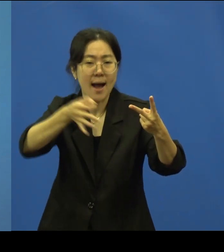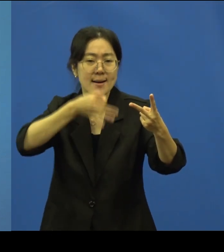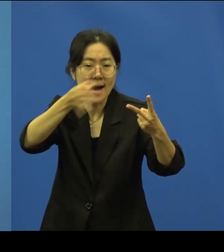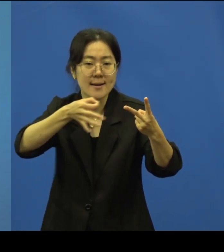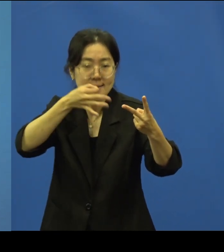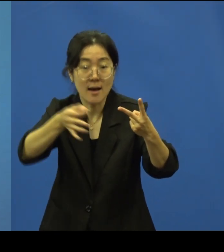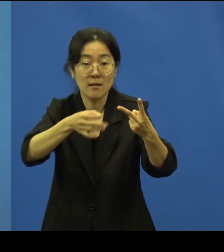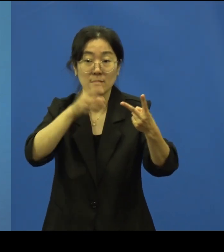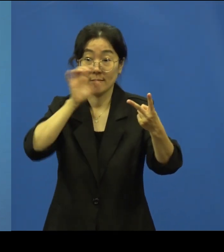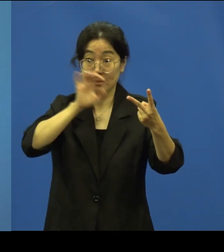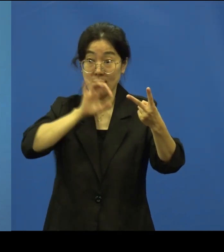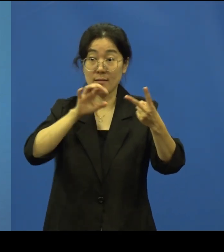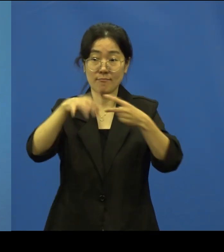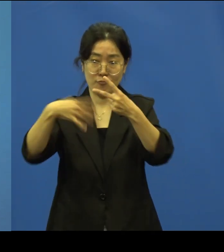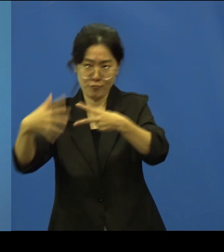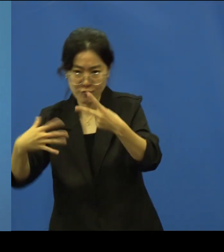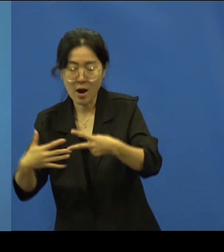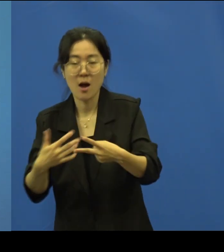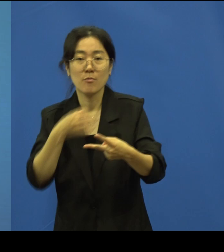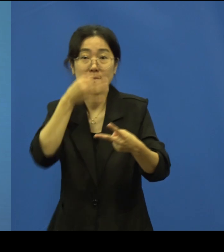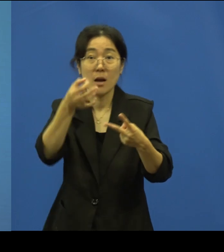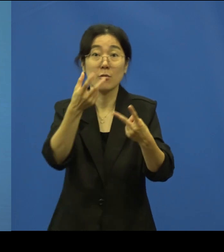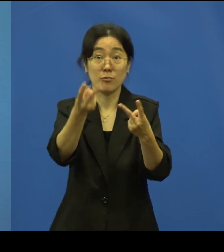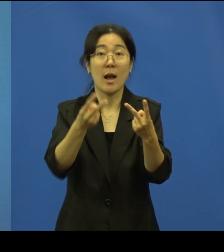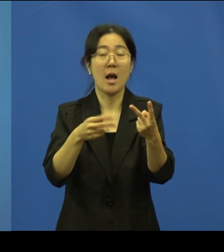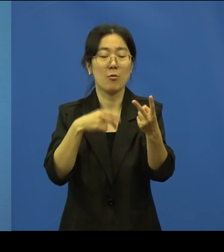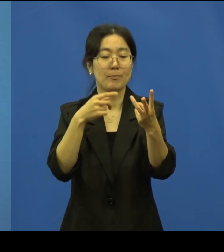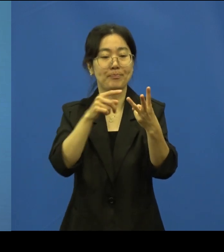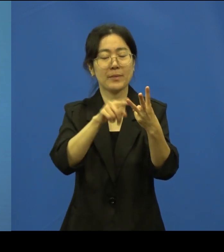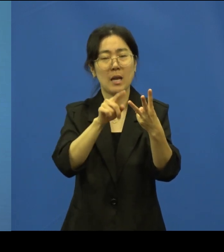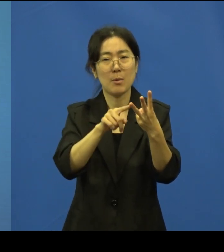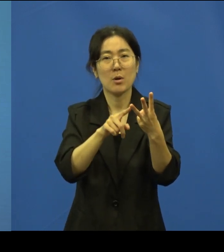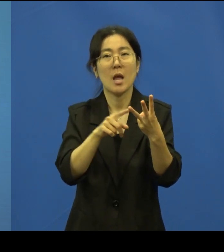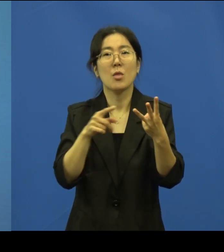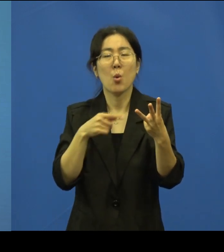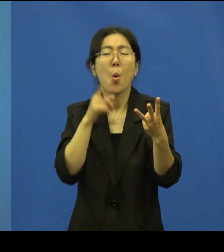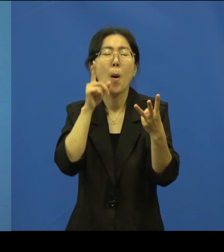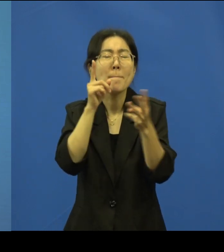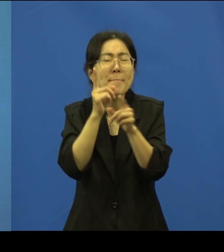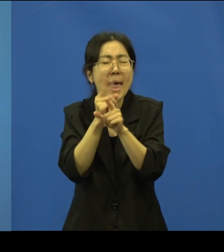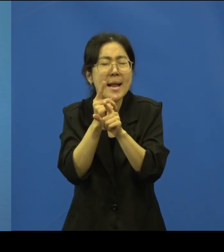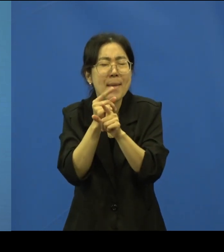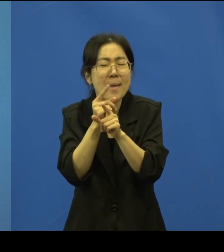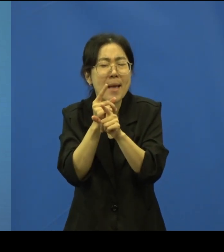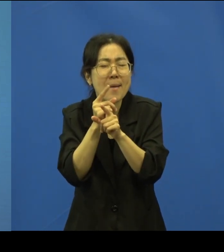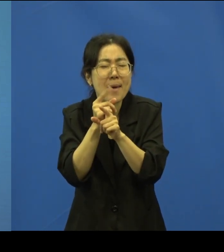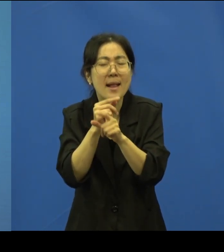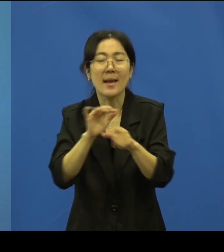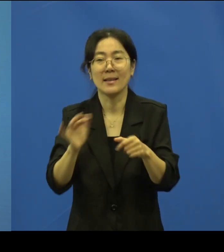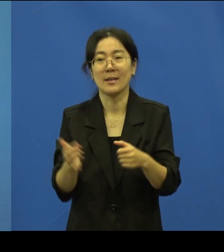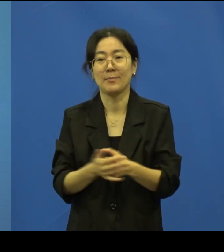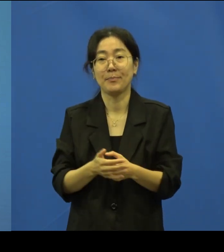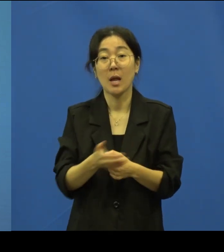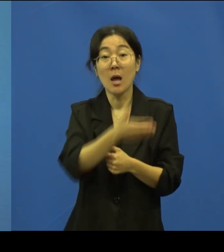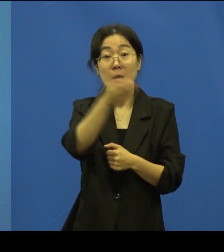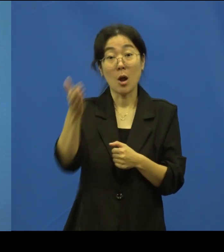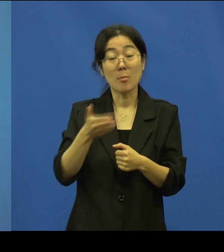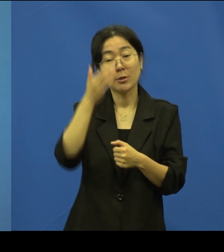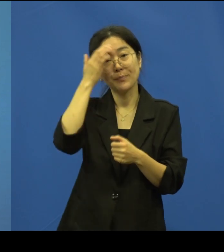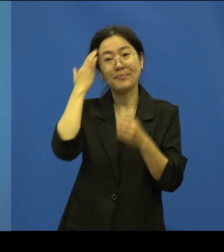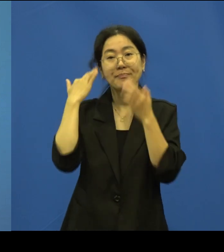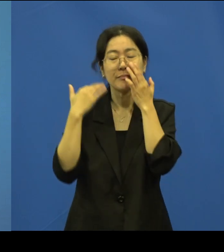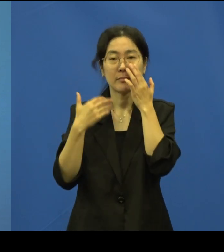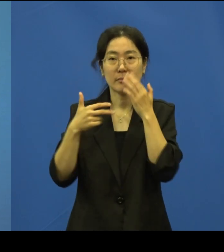이유 중에 하나가 뭐냐면 기도를 우리의 감정을 의지해서 기도하려고 해서 그래요. 근데 여러분, 우리의 인격의